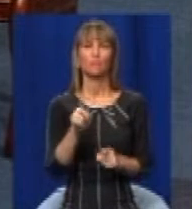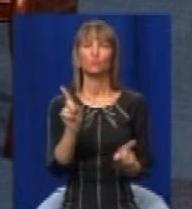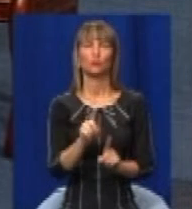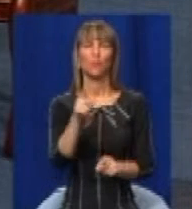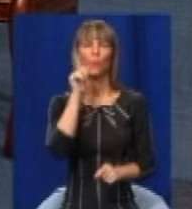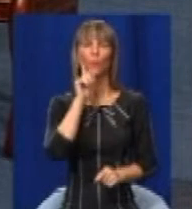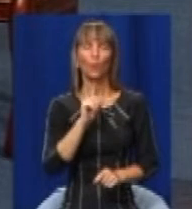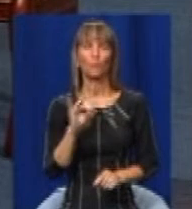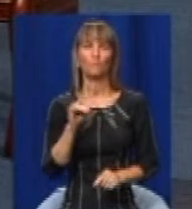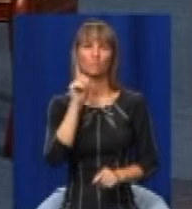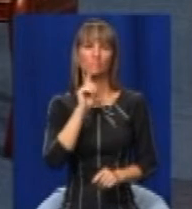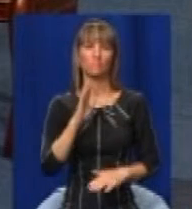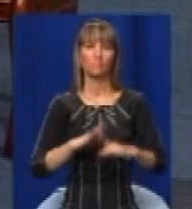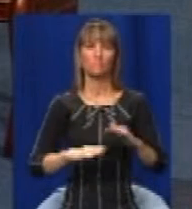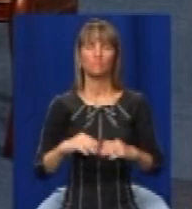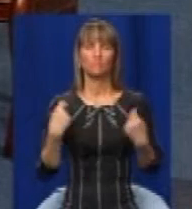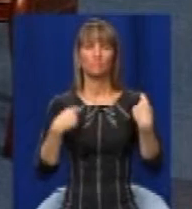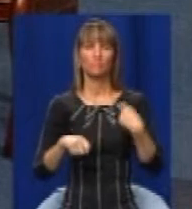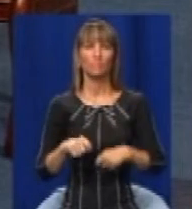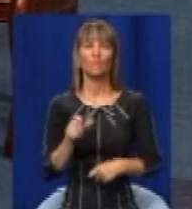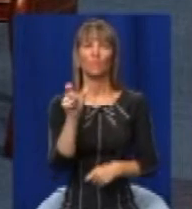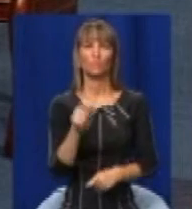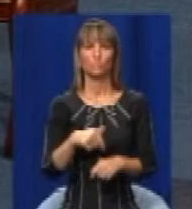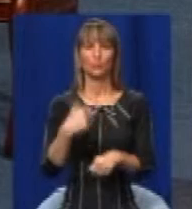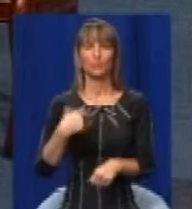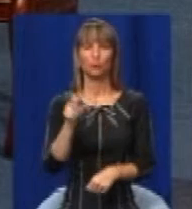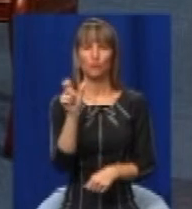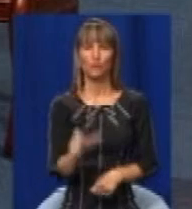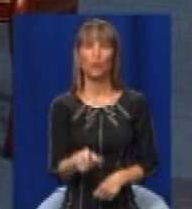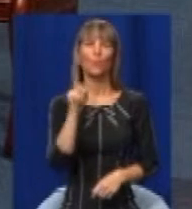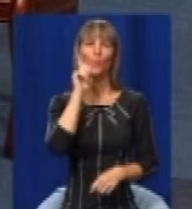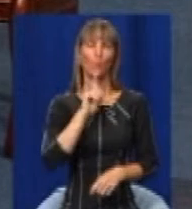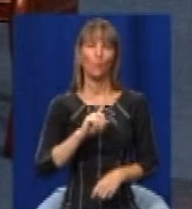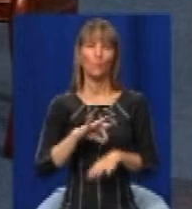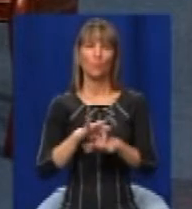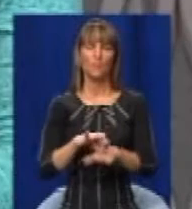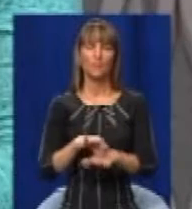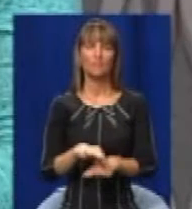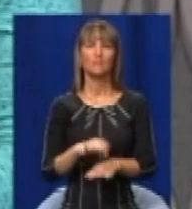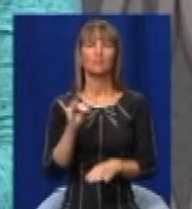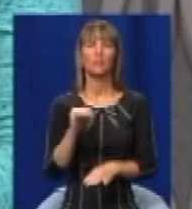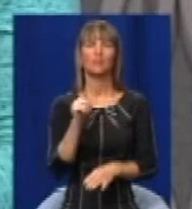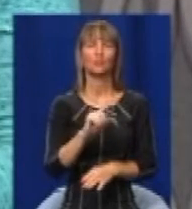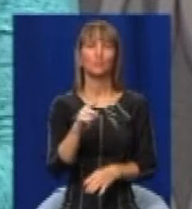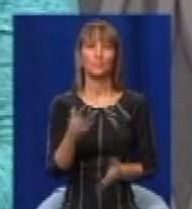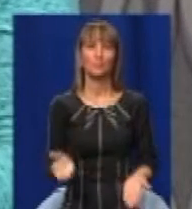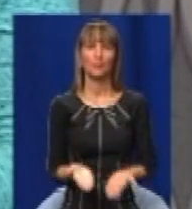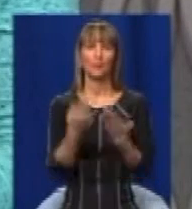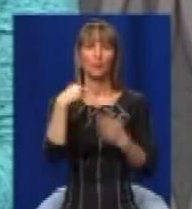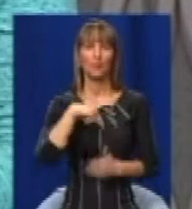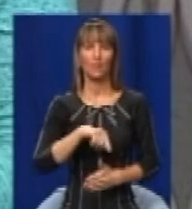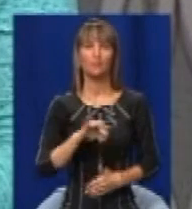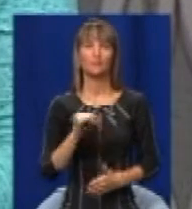та практично, де людина відчуває себе людиною, взагалі відчуває себе комфортно, те, що їй піднімає настрій